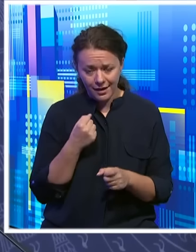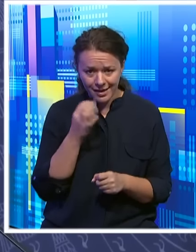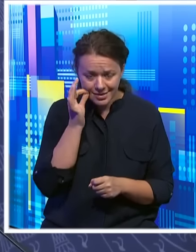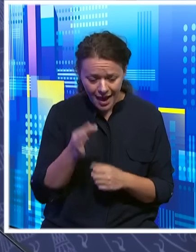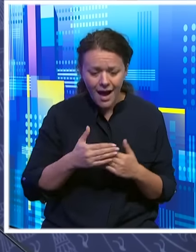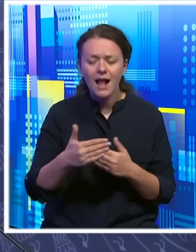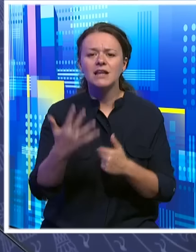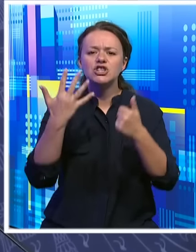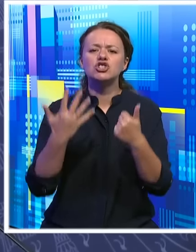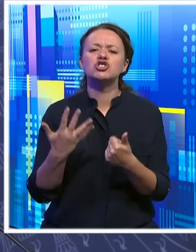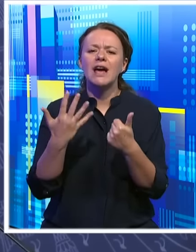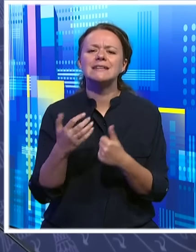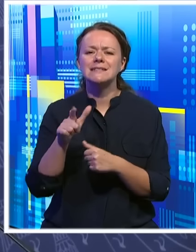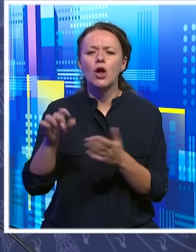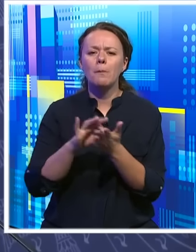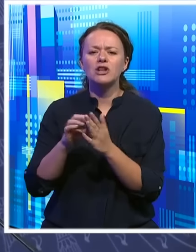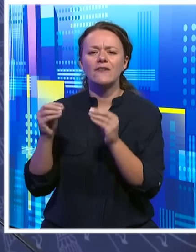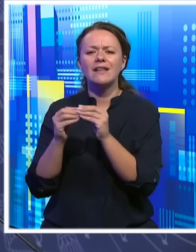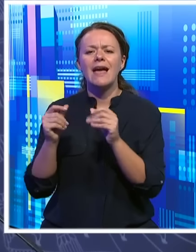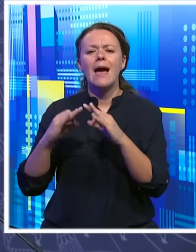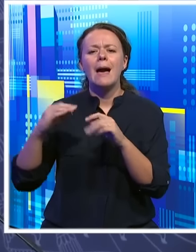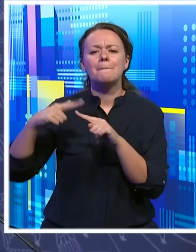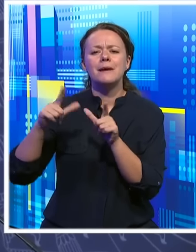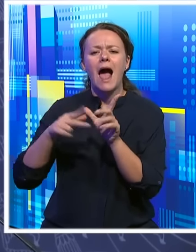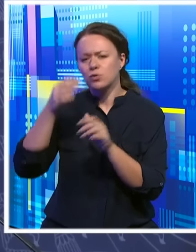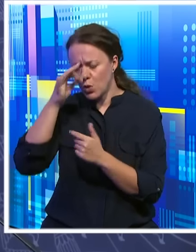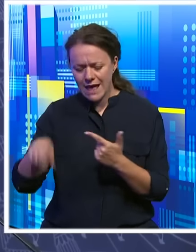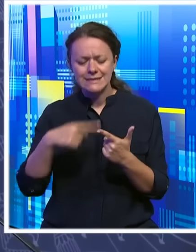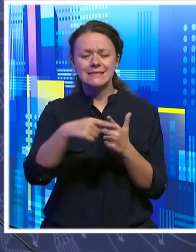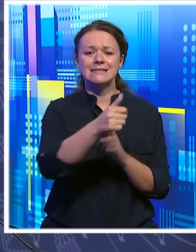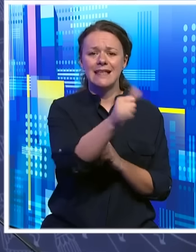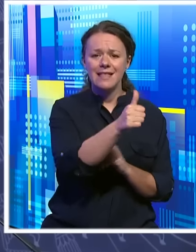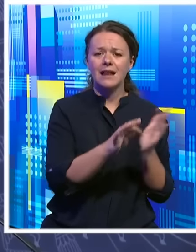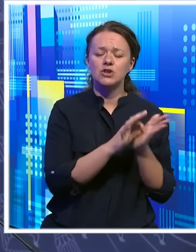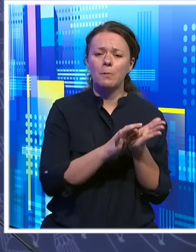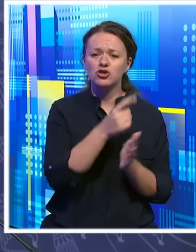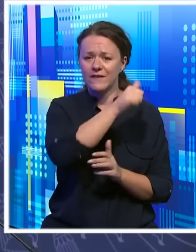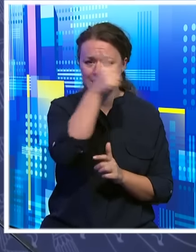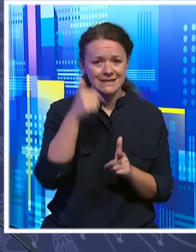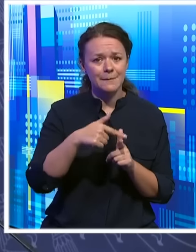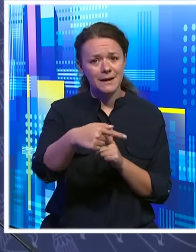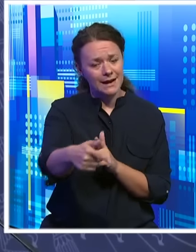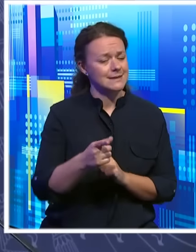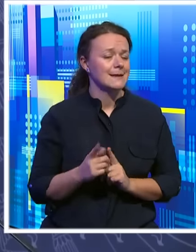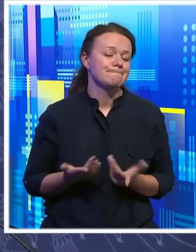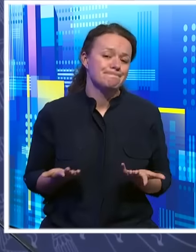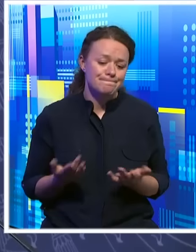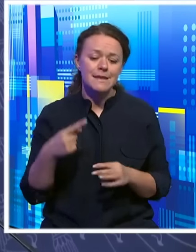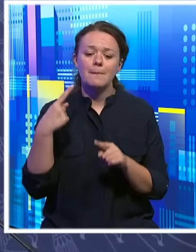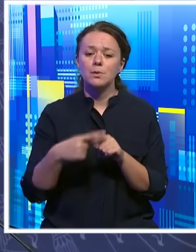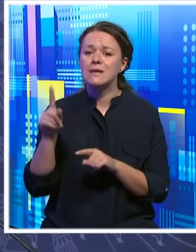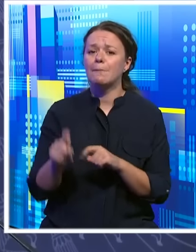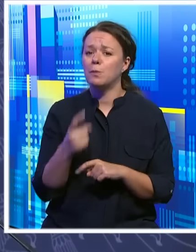6. je obeležavanje Bratuncu, 11. je Srebrenica. Ne laki dani ni za Republiku